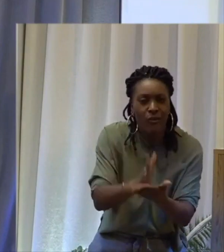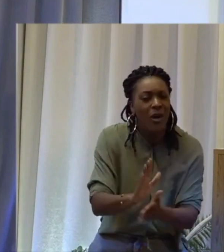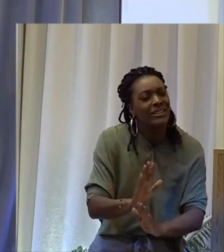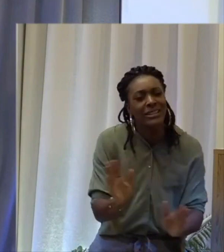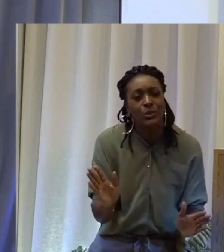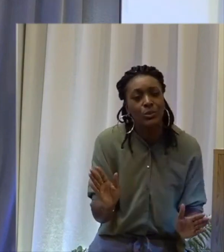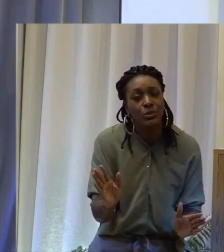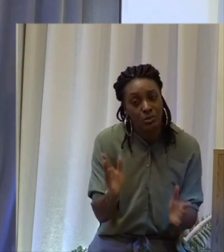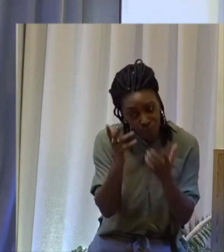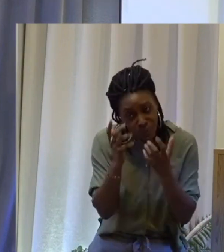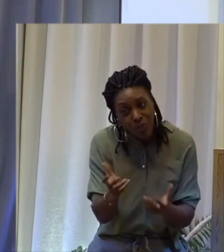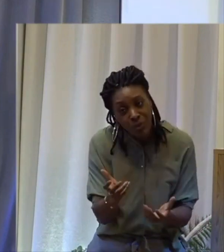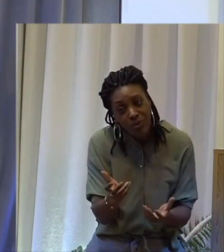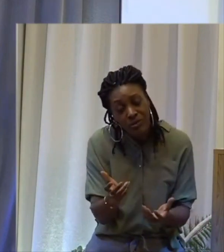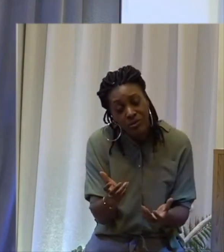matin?